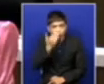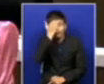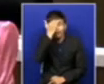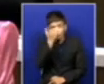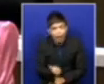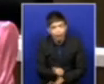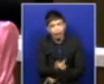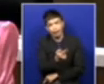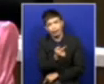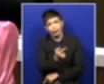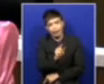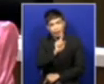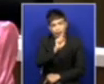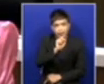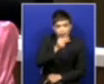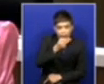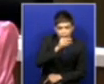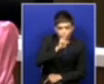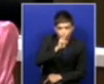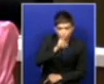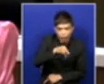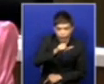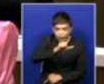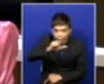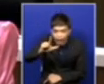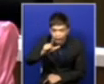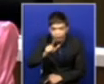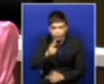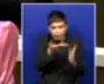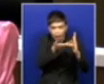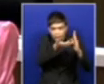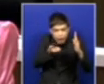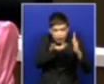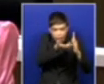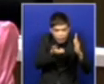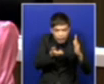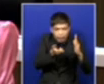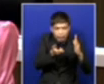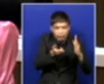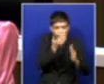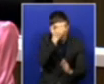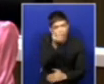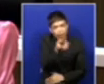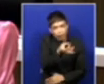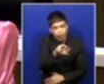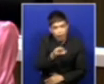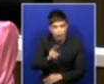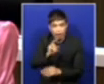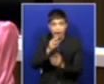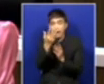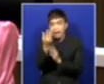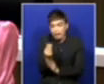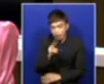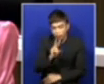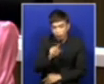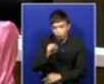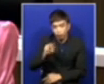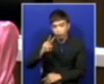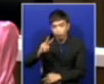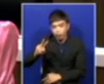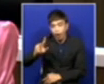เบิกได้ 16,000 ล้านบาทท่านประธานครับที่เหลือไปทำอะไรนะฮะ 2.2 ล้าน 2.02 ล้านล้านบา